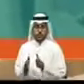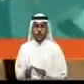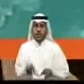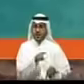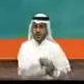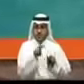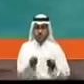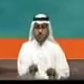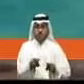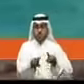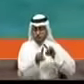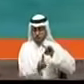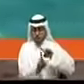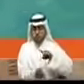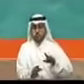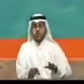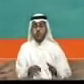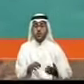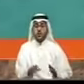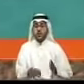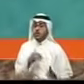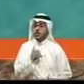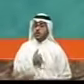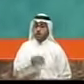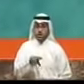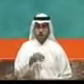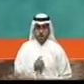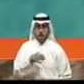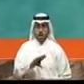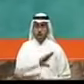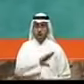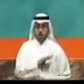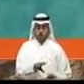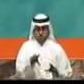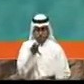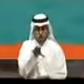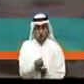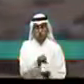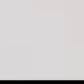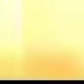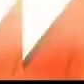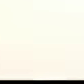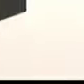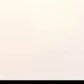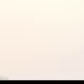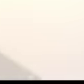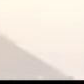بالتزامن مع الغارات الجوية لتحالف دعم الشرعية، الجيش اليمني يسيطر على مواقع جديدة في لحج وصادا.